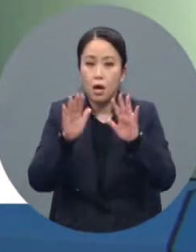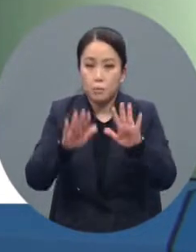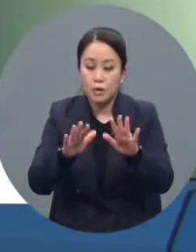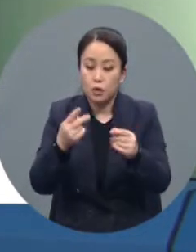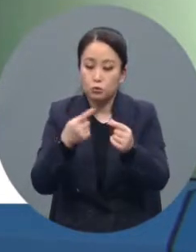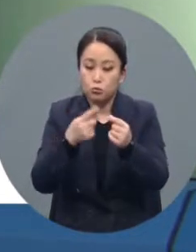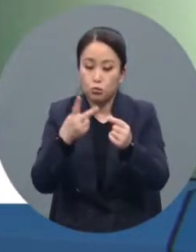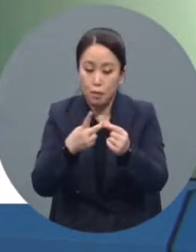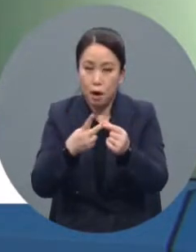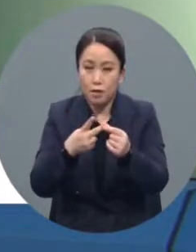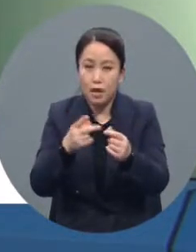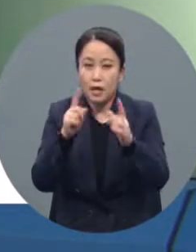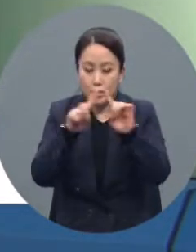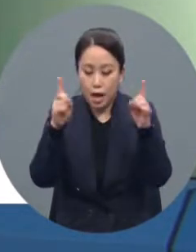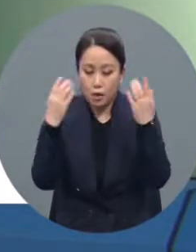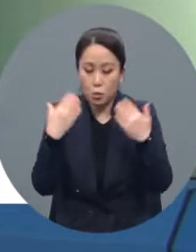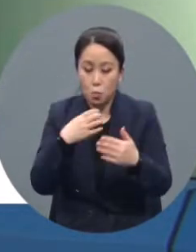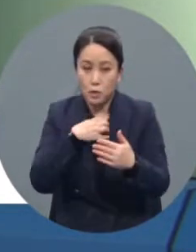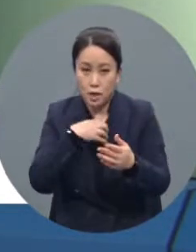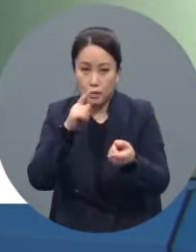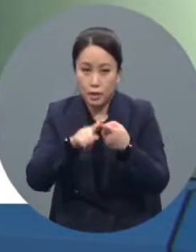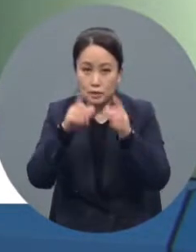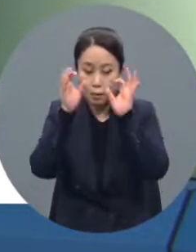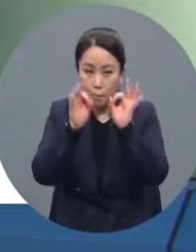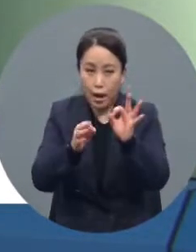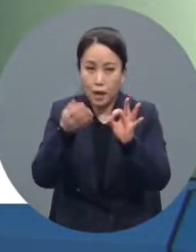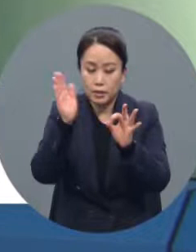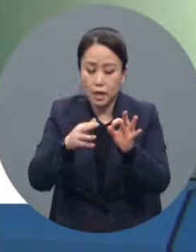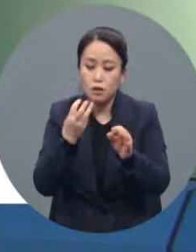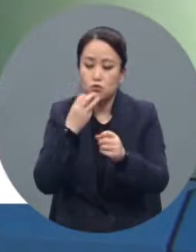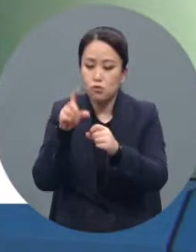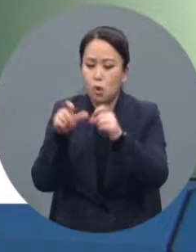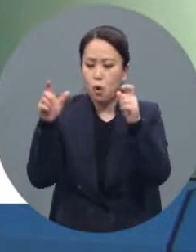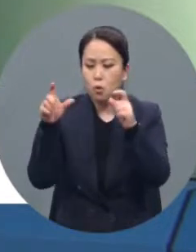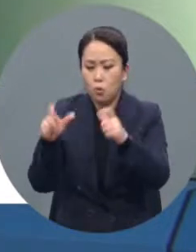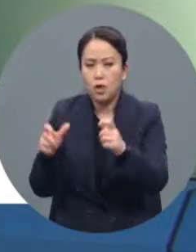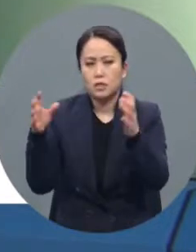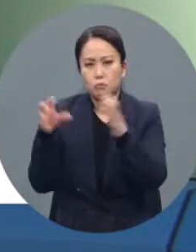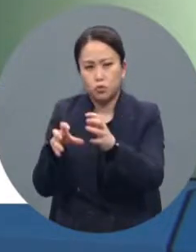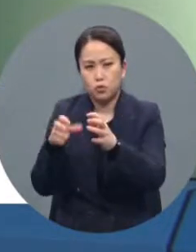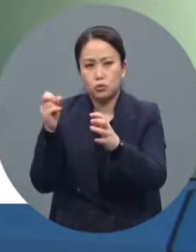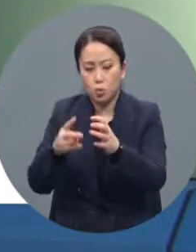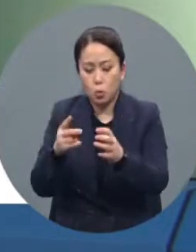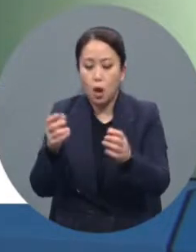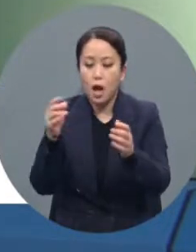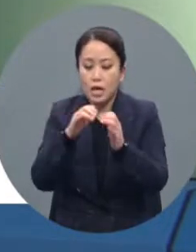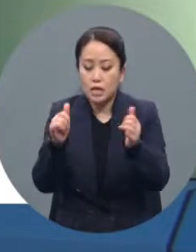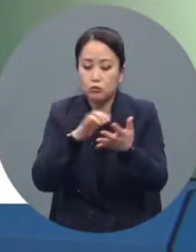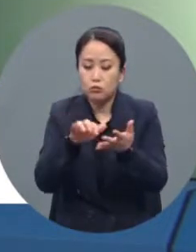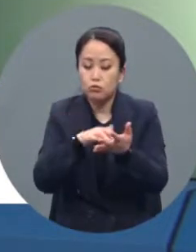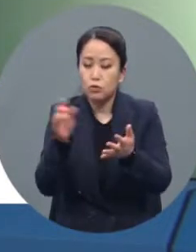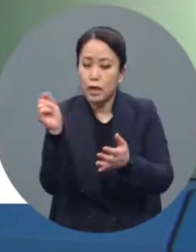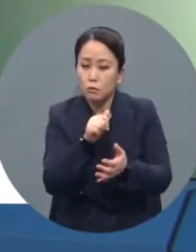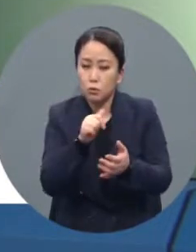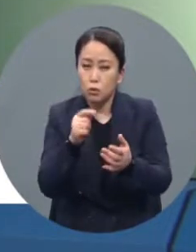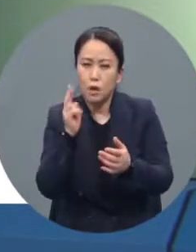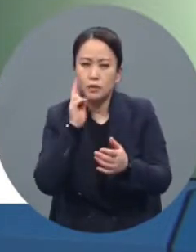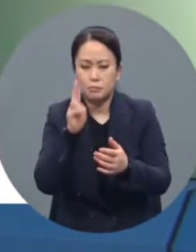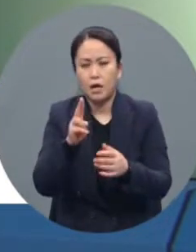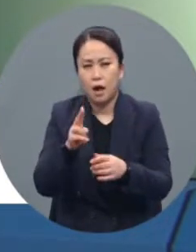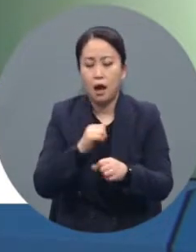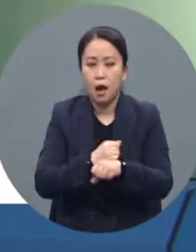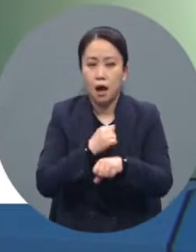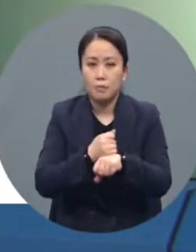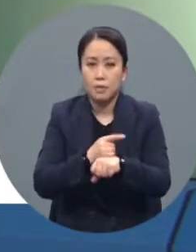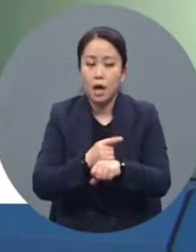걸쳐 짚어봤는데요. 수도권 집중과 급격한 인구 감소의 결과는 참담했습니다. 오늘은 입시 현장의